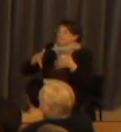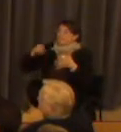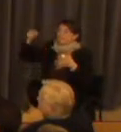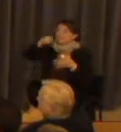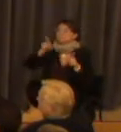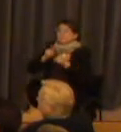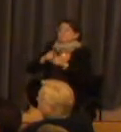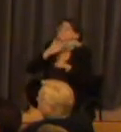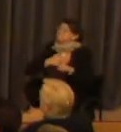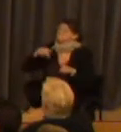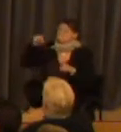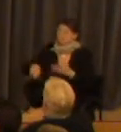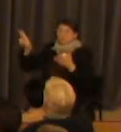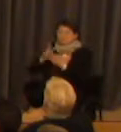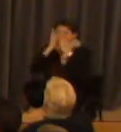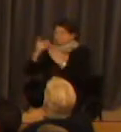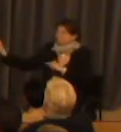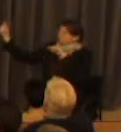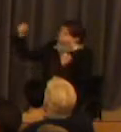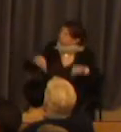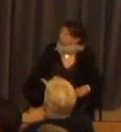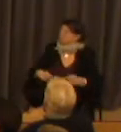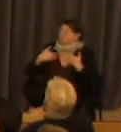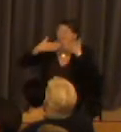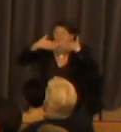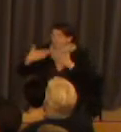per haver escollit la UPF per la vostra formació.